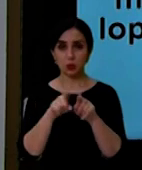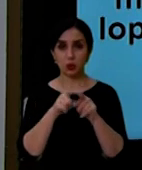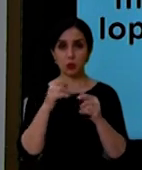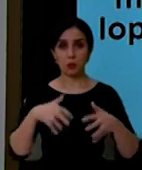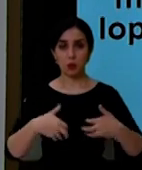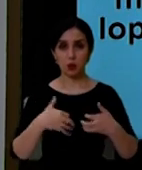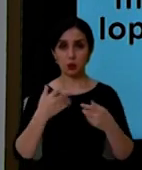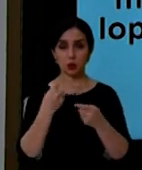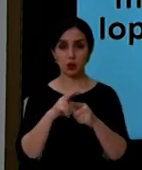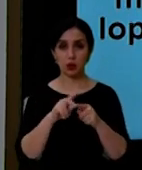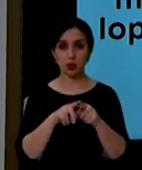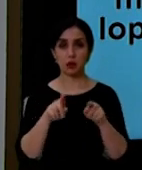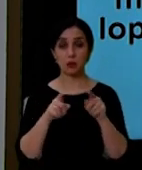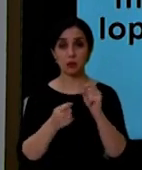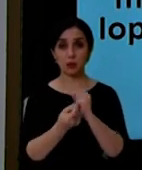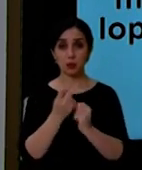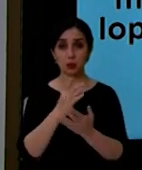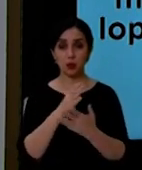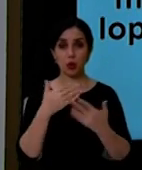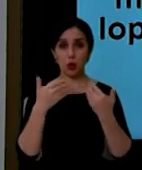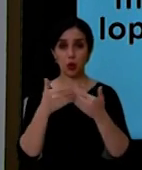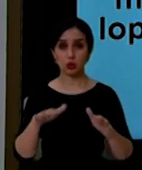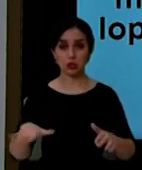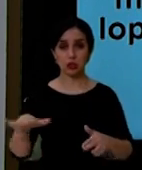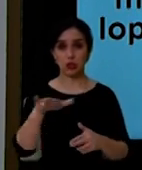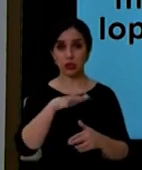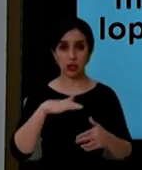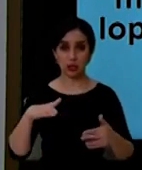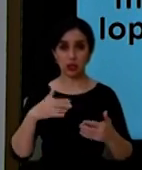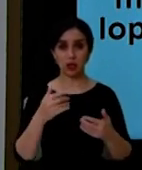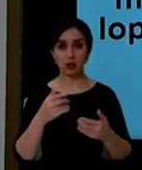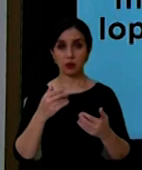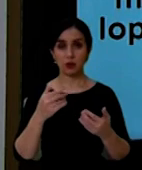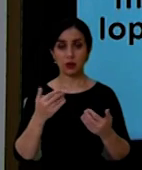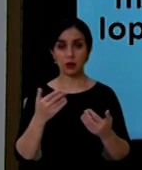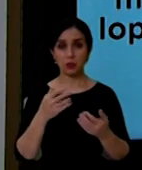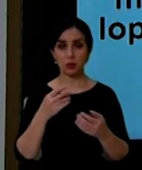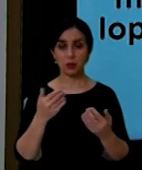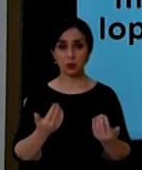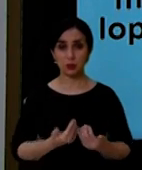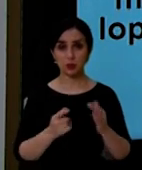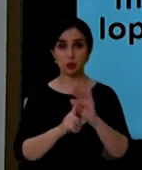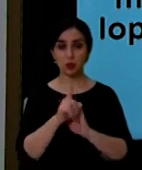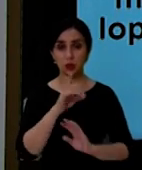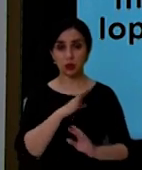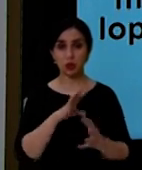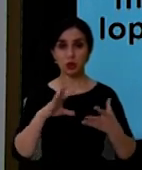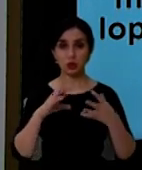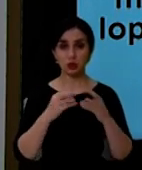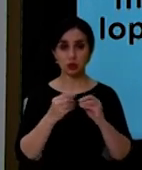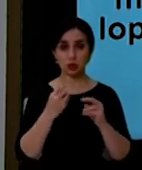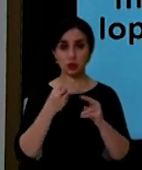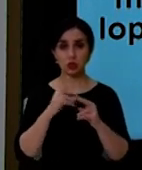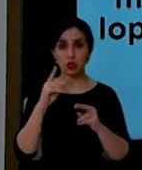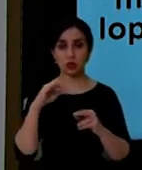bilən, adamsıman maymullər, açıq yirdə yəşəşkə, məcbur buluşkən. Nətəjədə, janubi